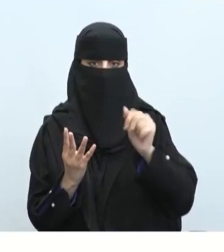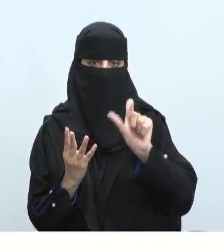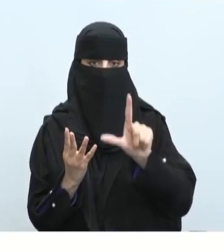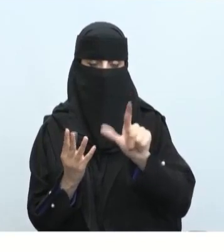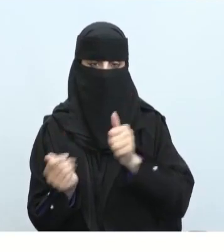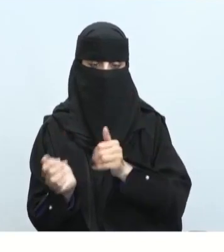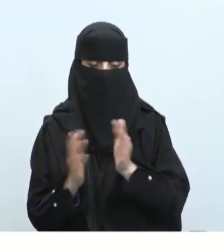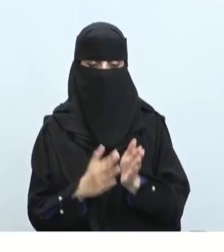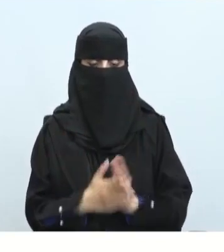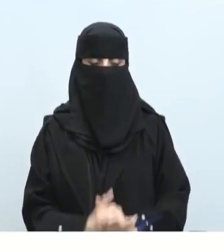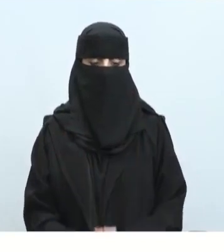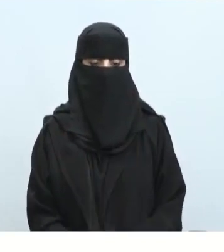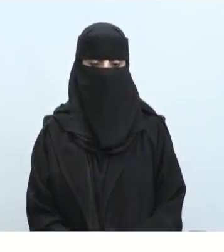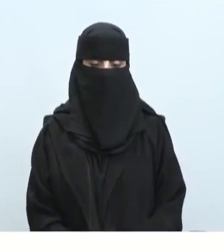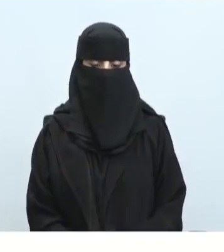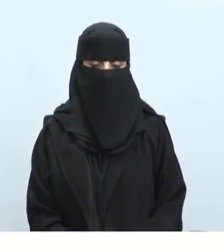ليت